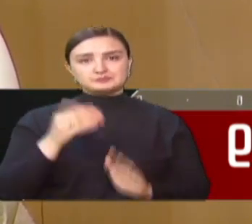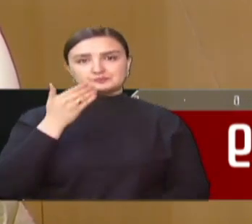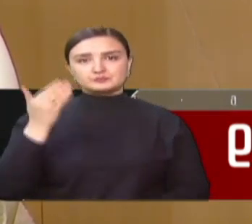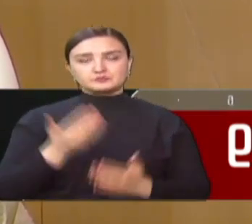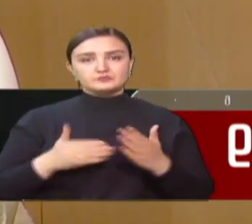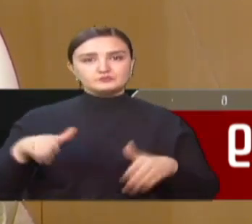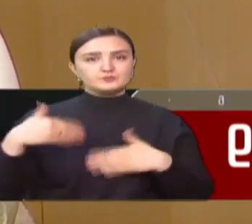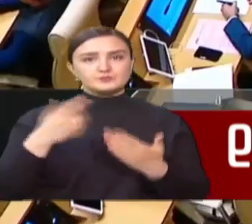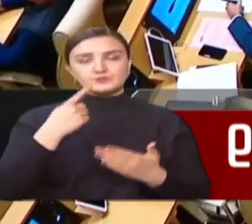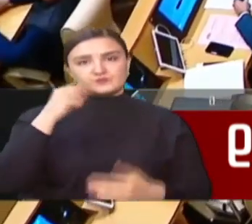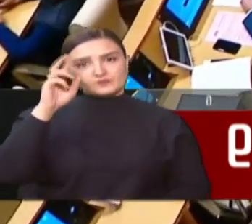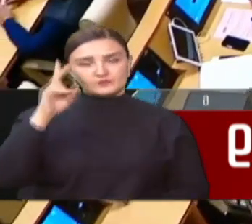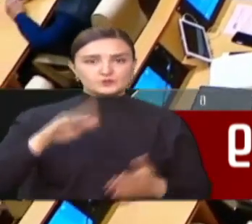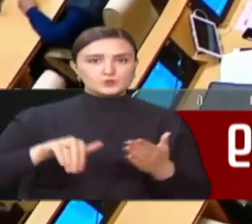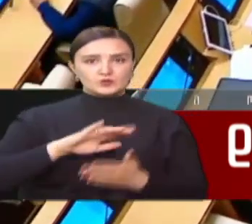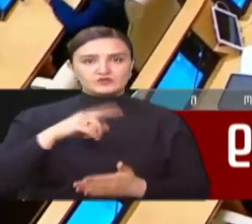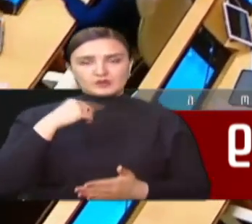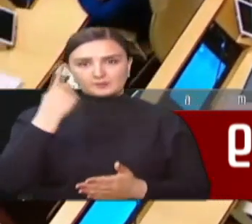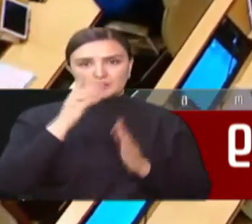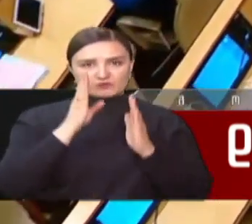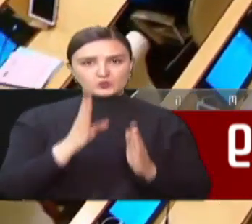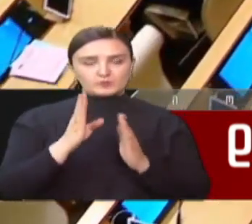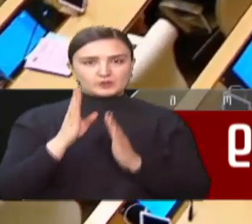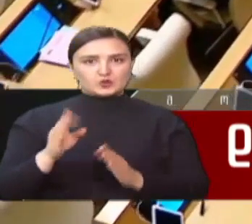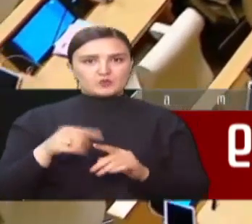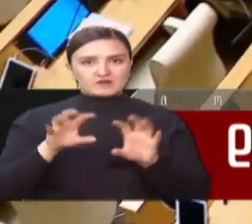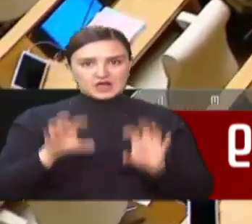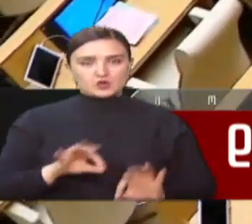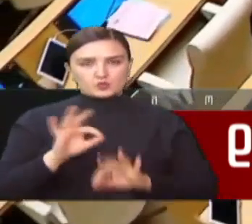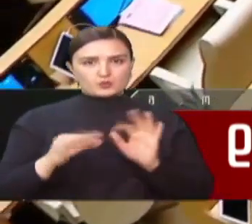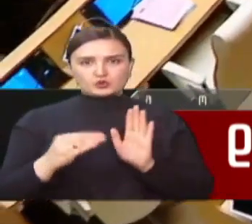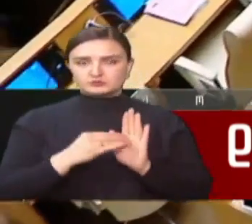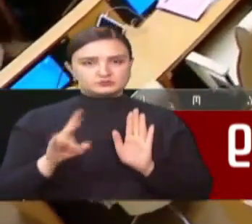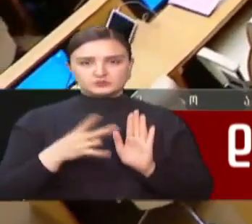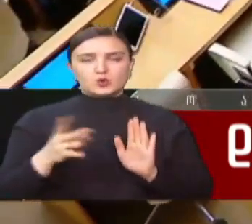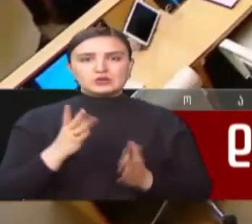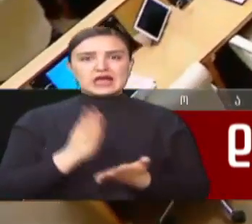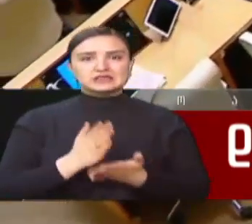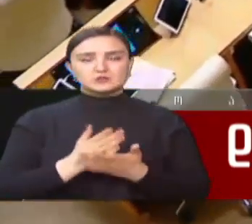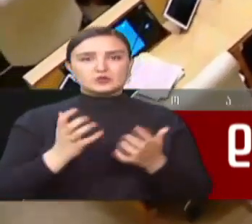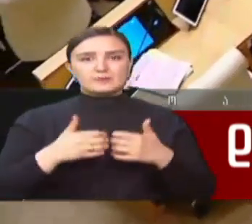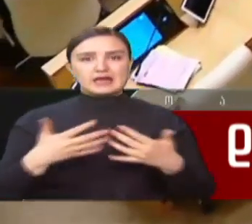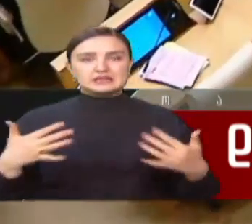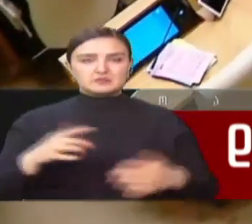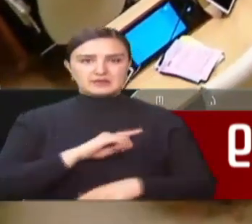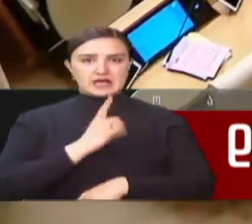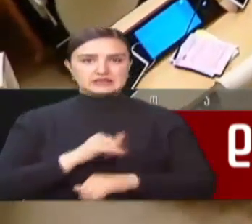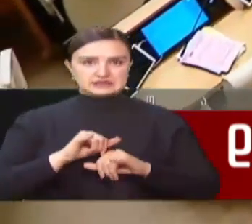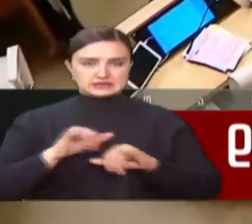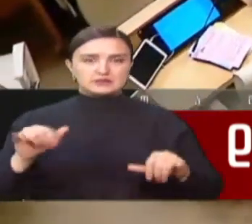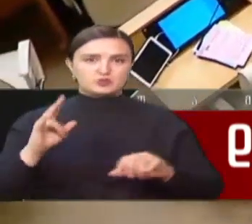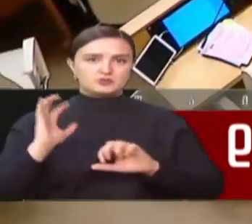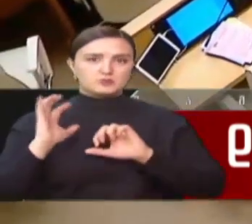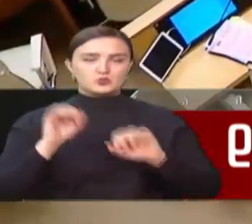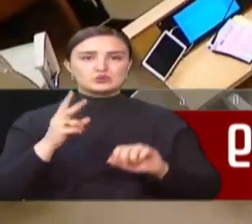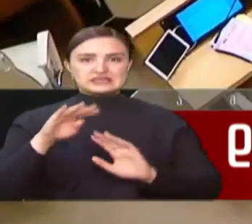რეკომენდაციით გამოდიან, რომ ხელისუფლებამ უარი თქვა პიროვნულ მიდგომაზე ამ კანონპროექტში და მხარი დაუჭიროს არსებული მექანიზმების გაძლიერებას, ეგრეთ წოდებულ